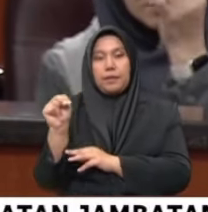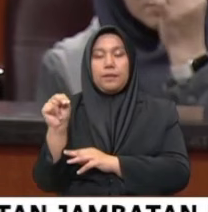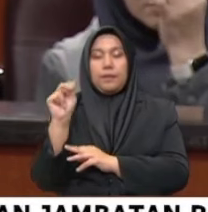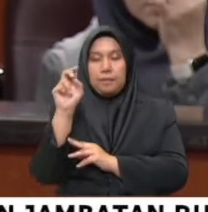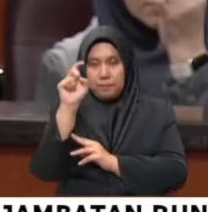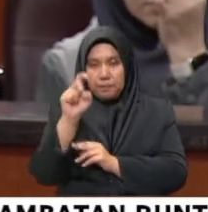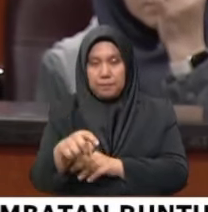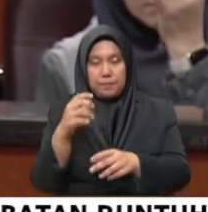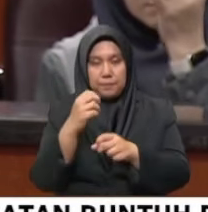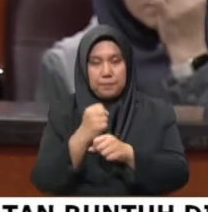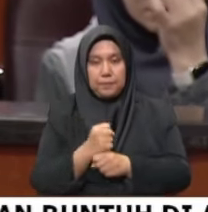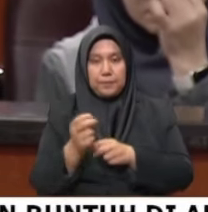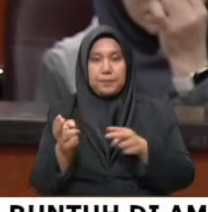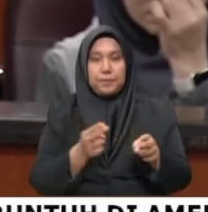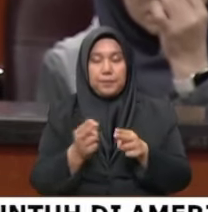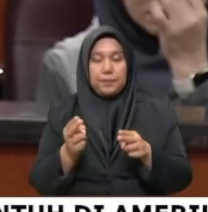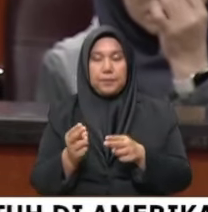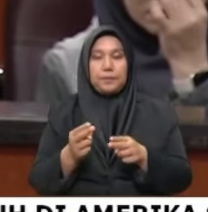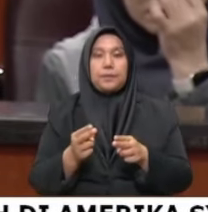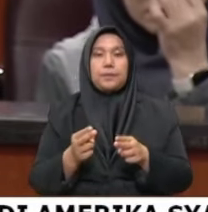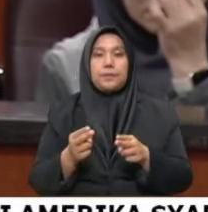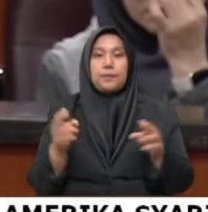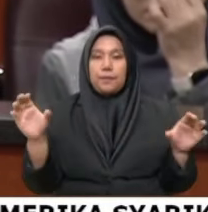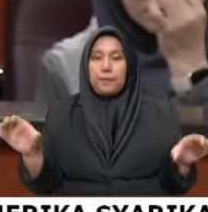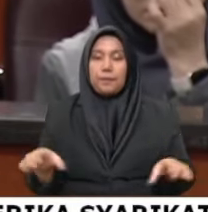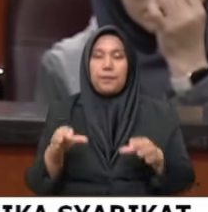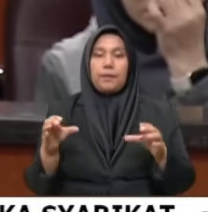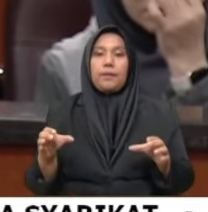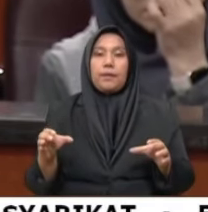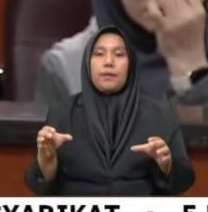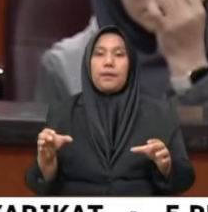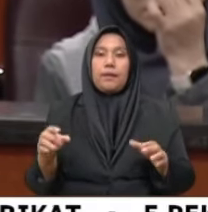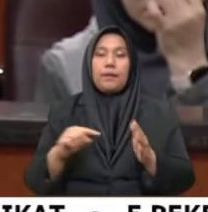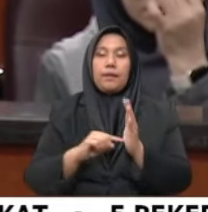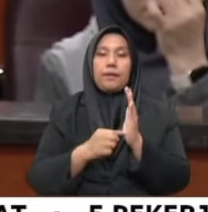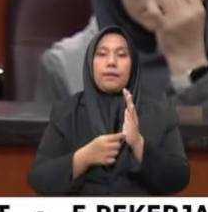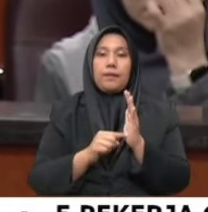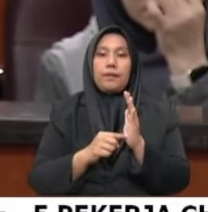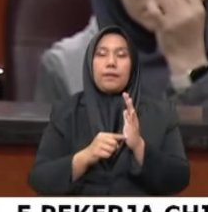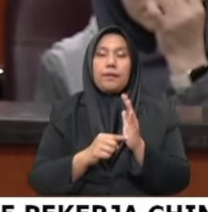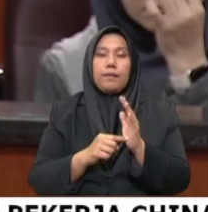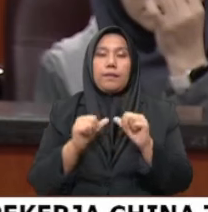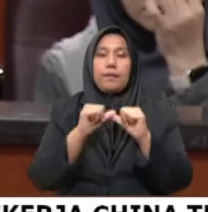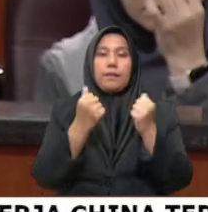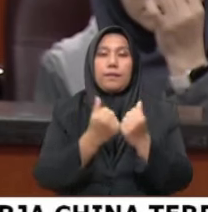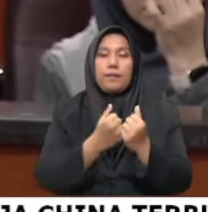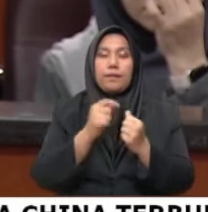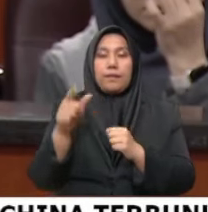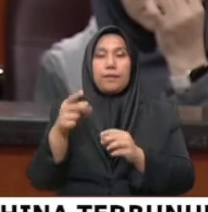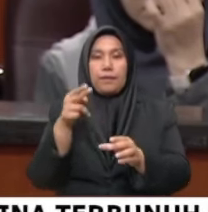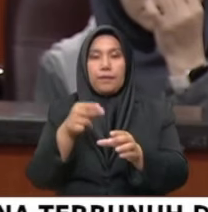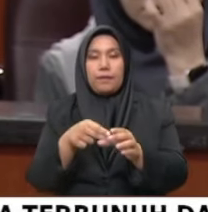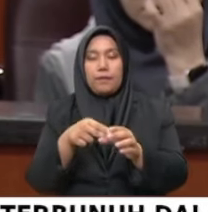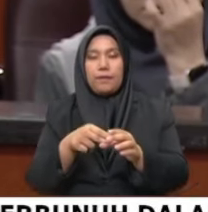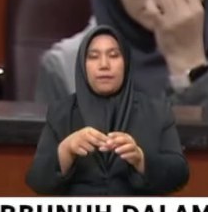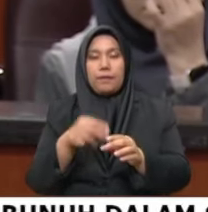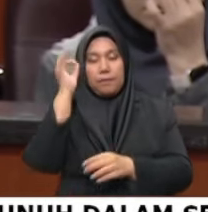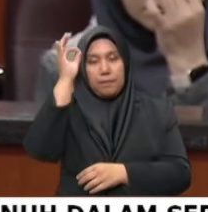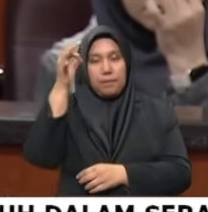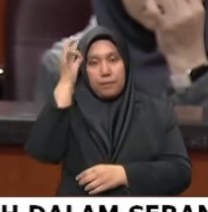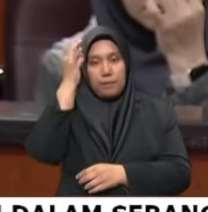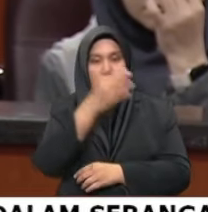diperolehi sebelum usaha pencalonan dimulakan. Penglibatan beberapa agensi lain di peringkat persekutuan dan negeri